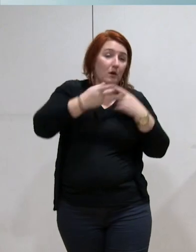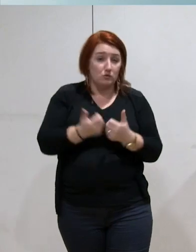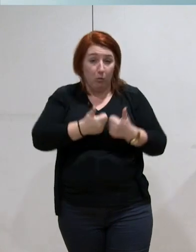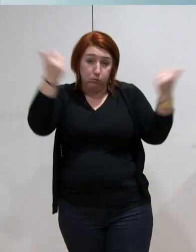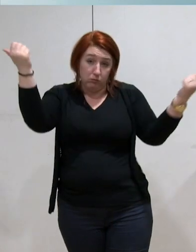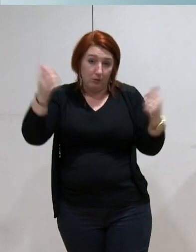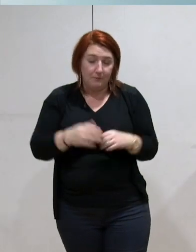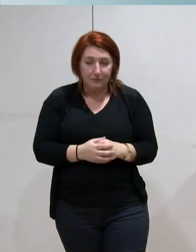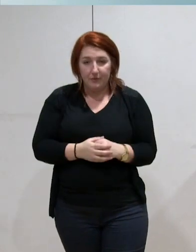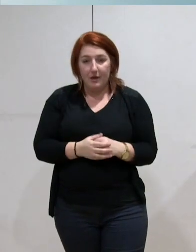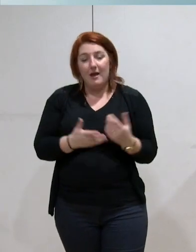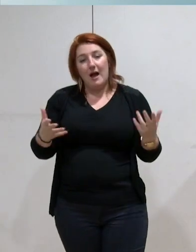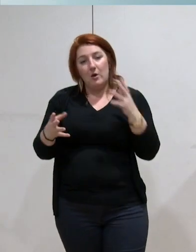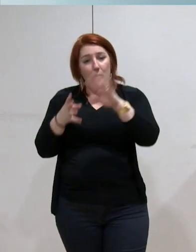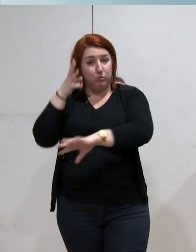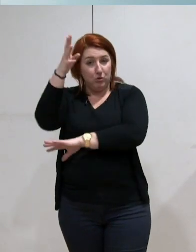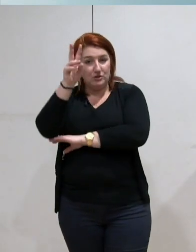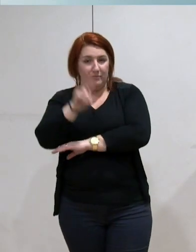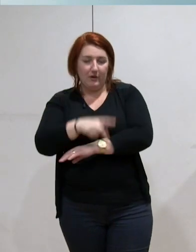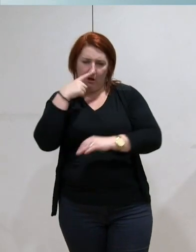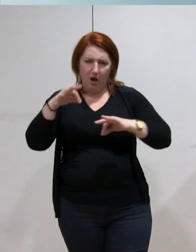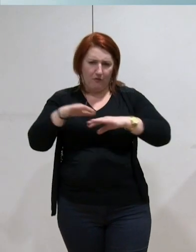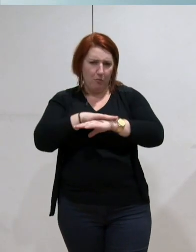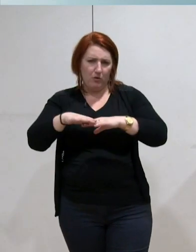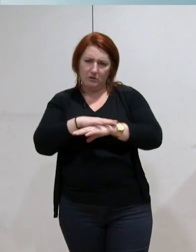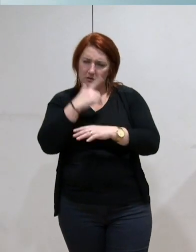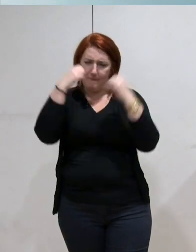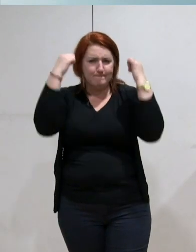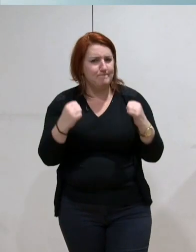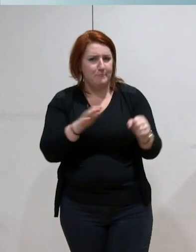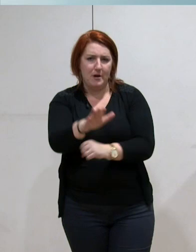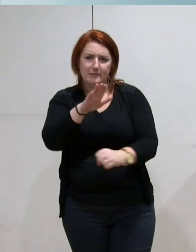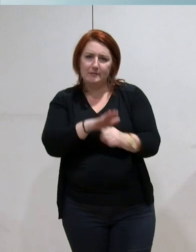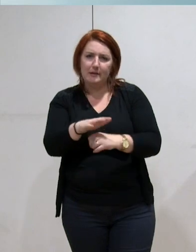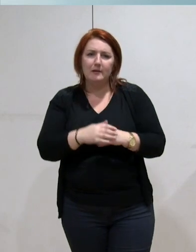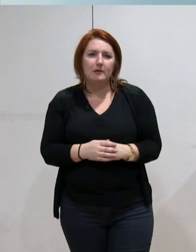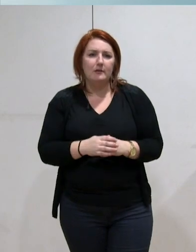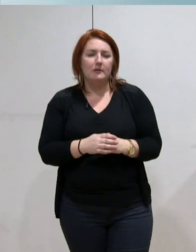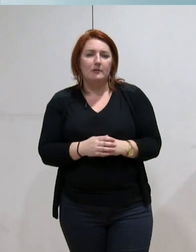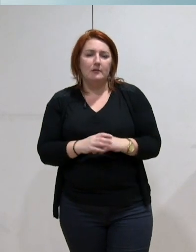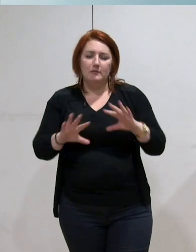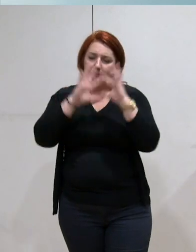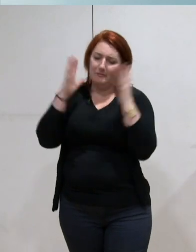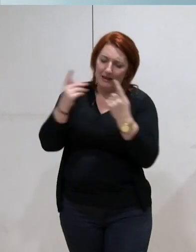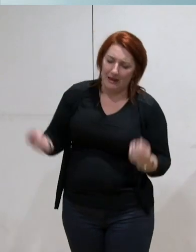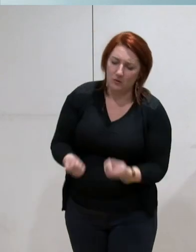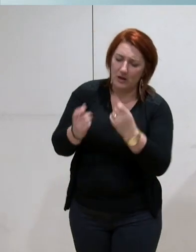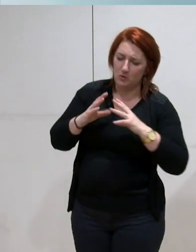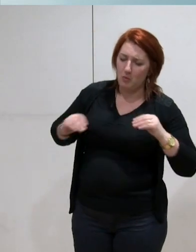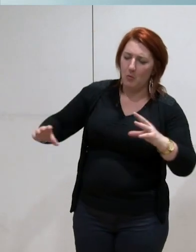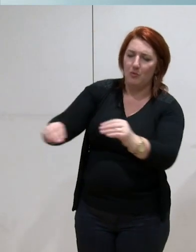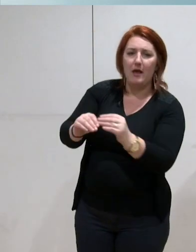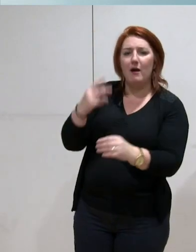que ce projet manque de souffle politique parce qu'il ne prend pas en compte la dimension d'éducation populaire des